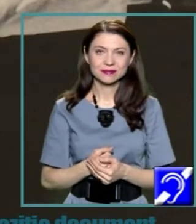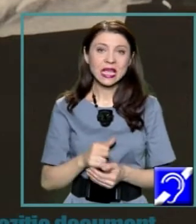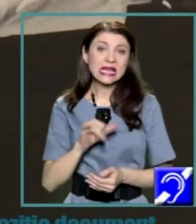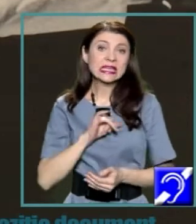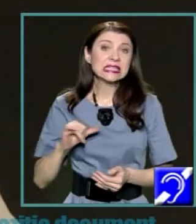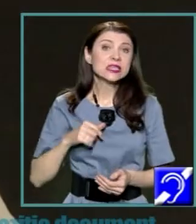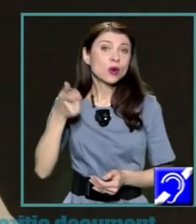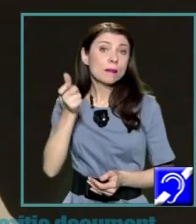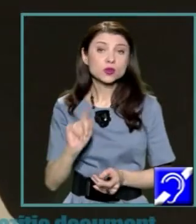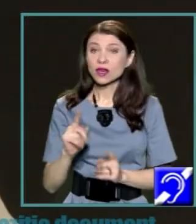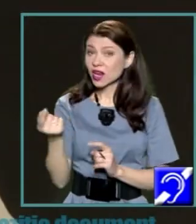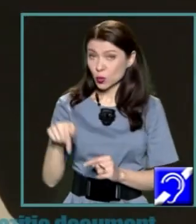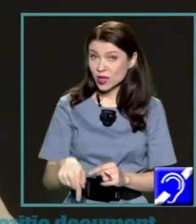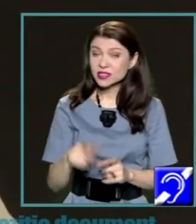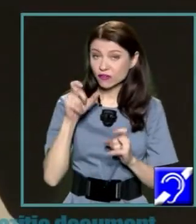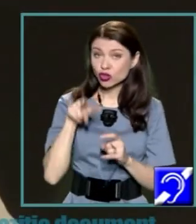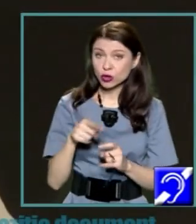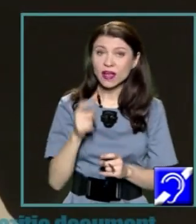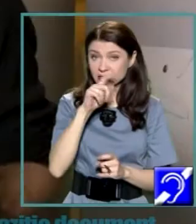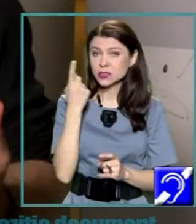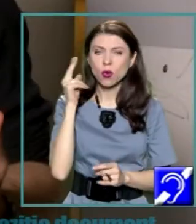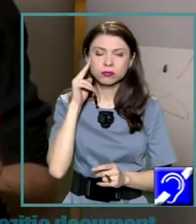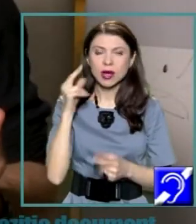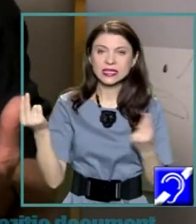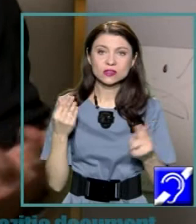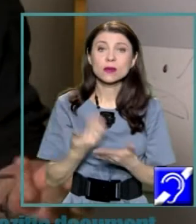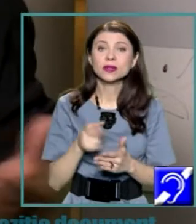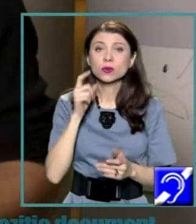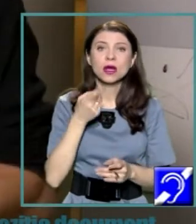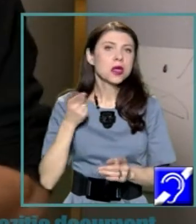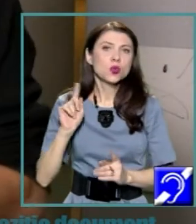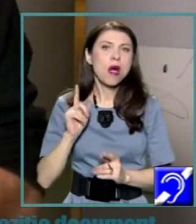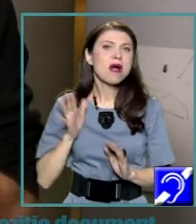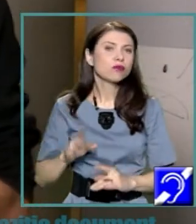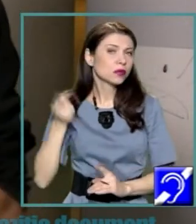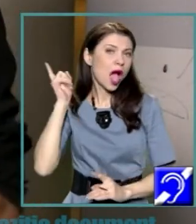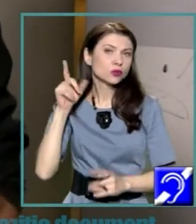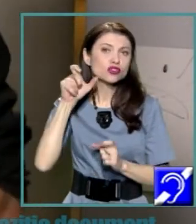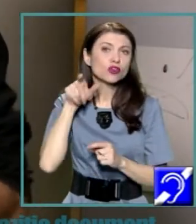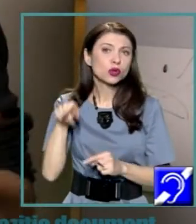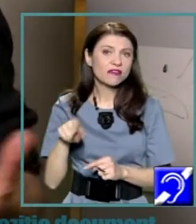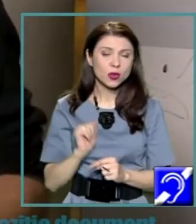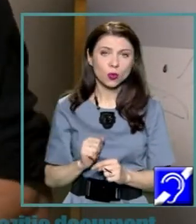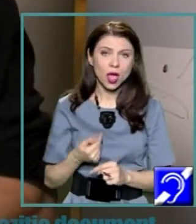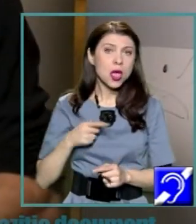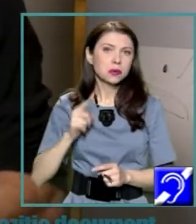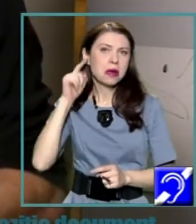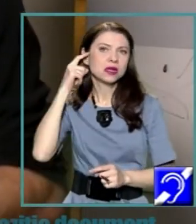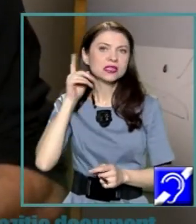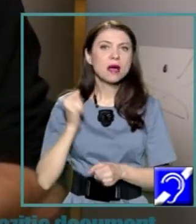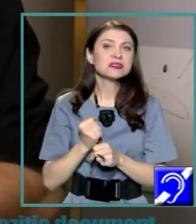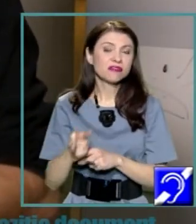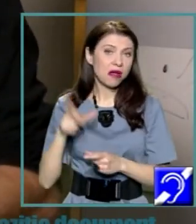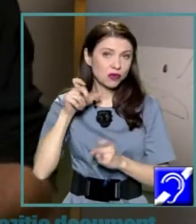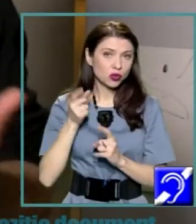Singura persoană care nu apare este Pina Bausch aici, pentru că nu am avut atunci fotografii cu ea, nici nu trecea prin minte să le